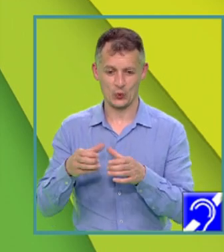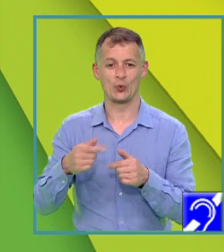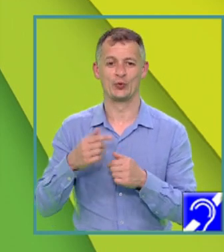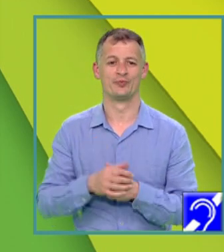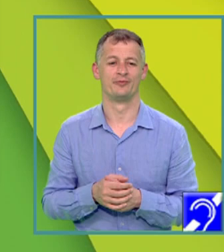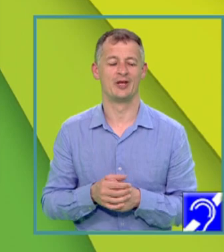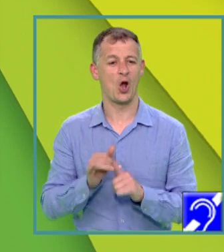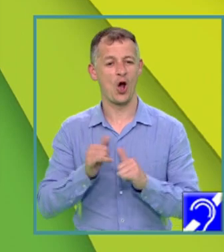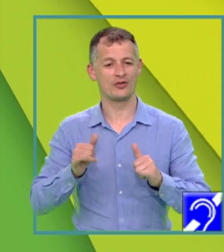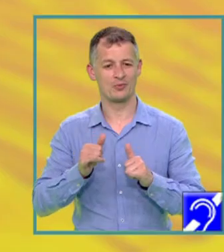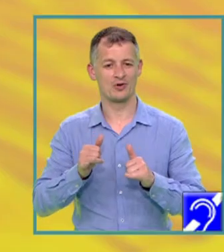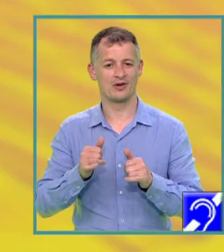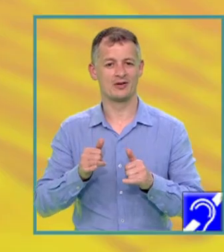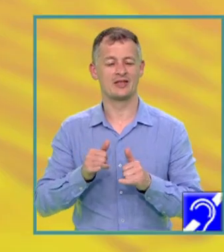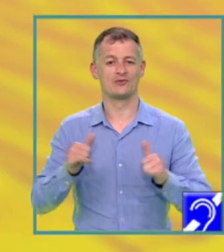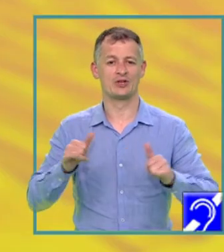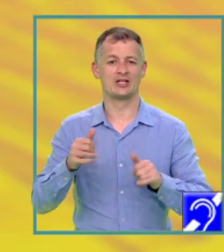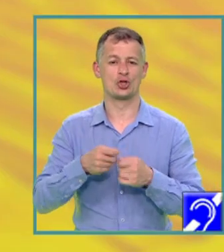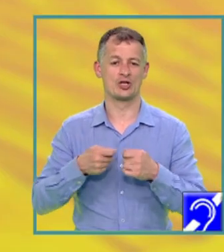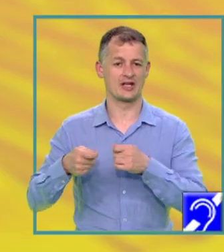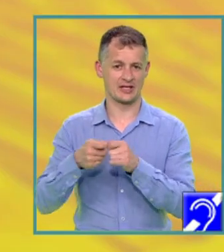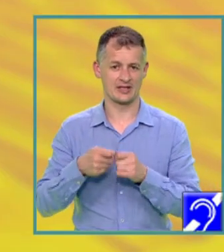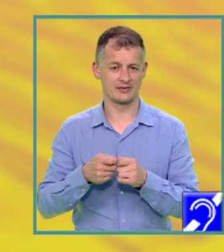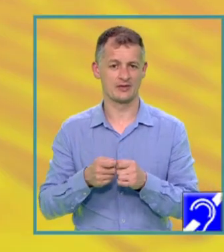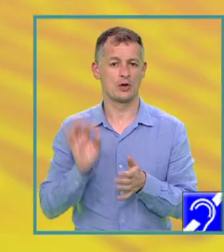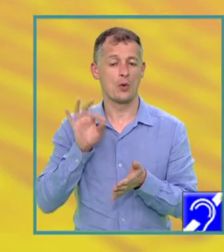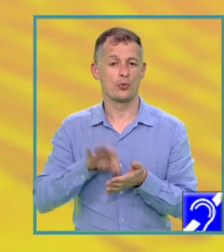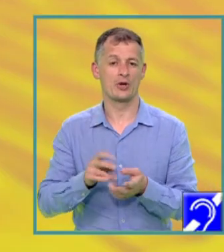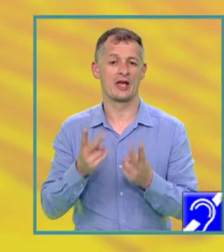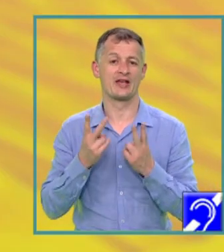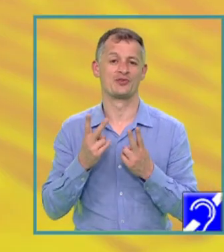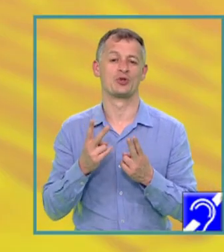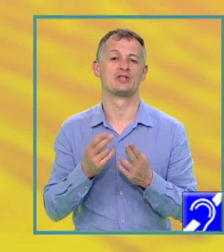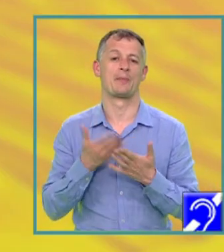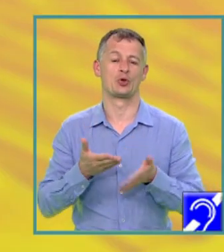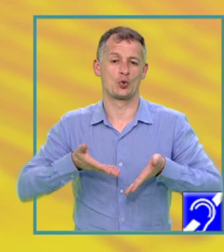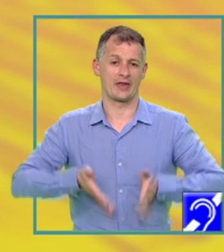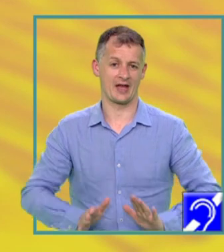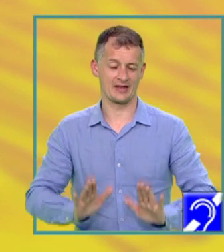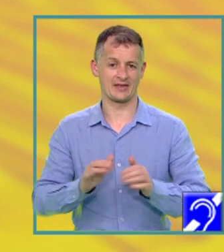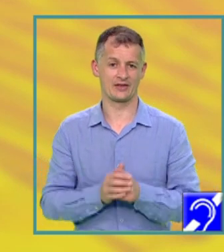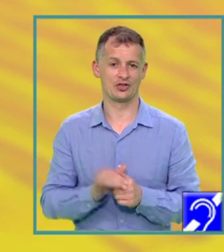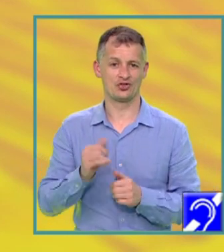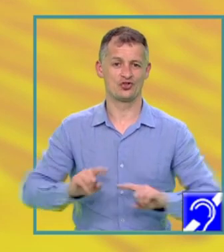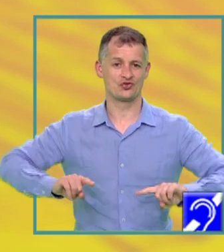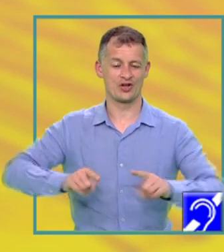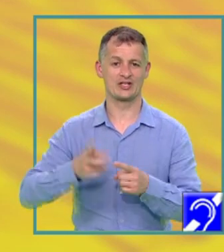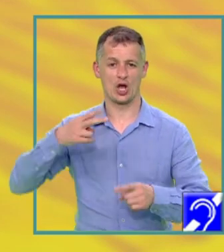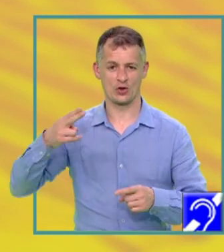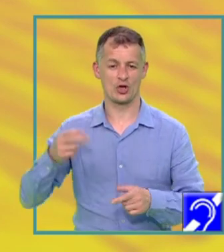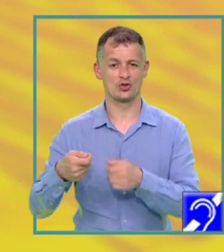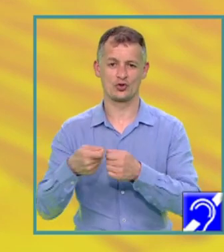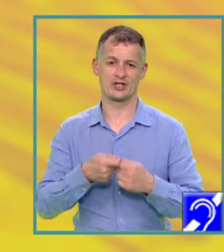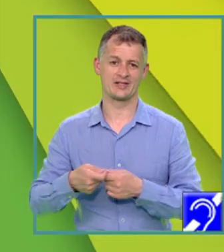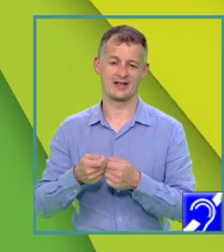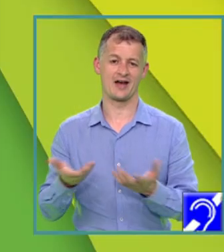societății, punem accent pe procentul de natalitate, structură demografică și generează continuitatea societății în care